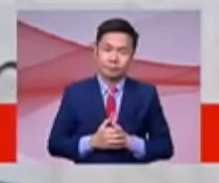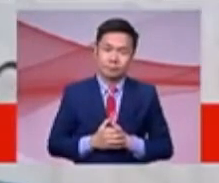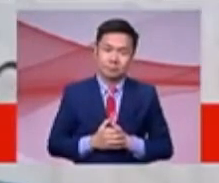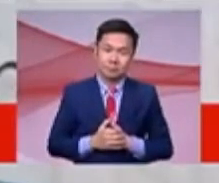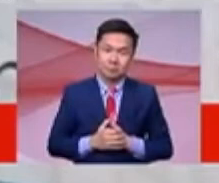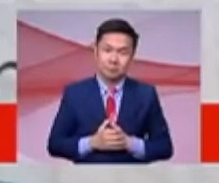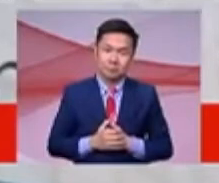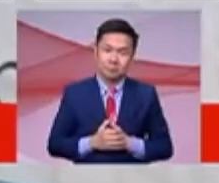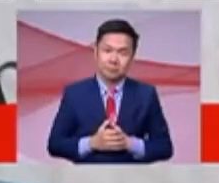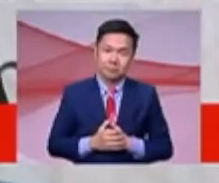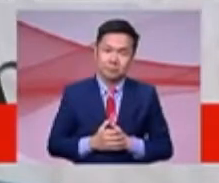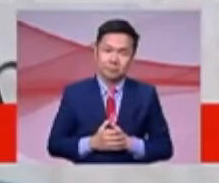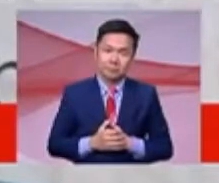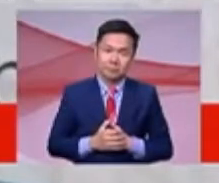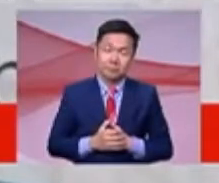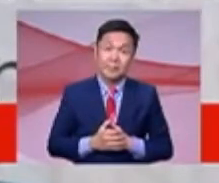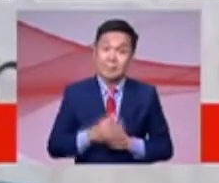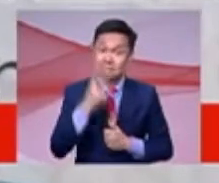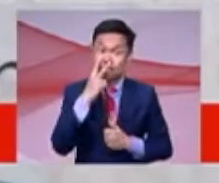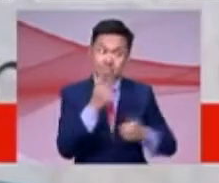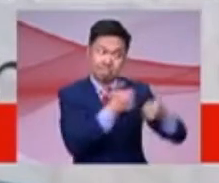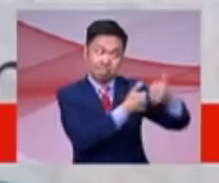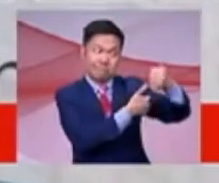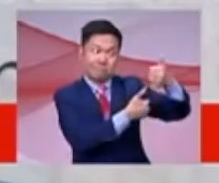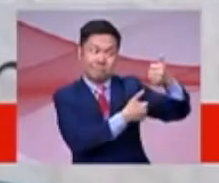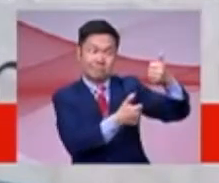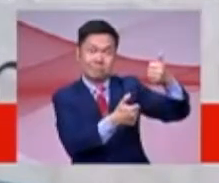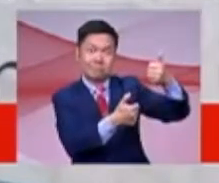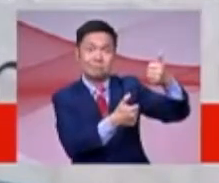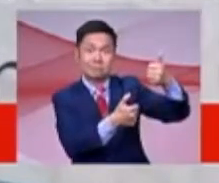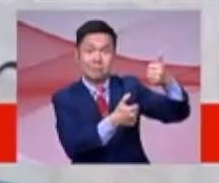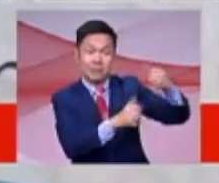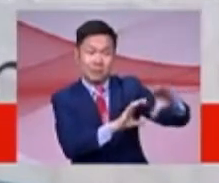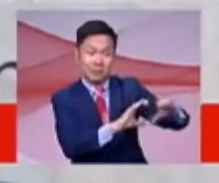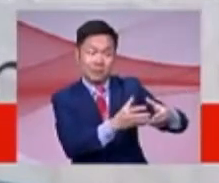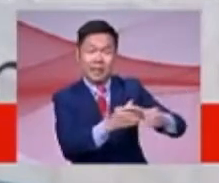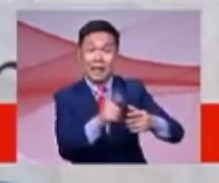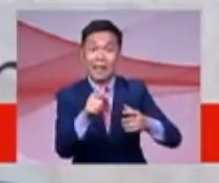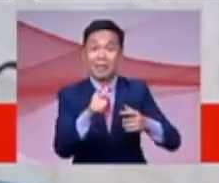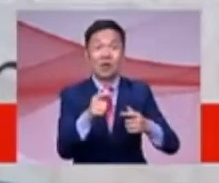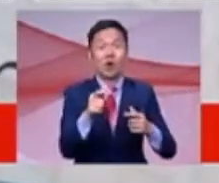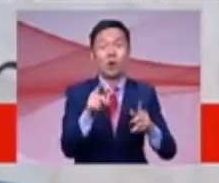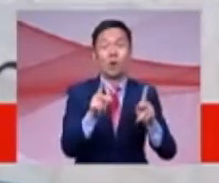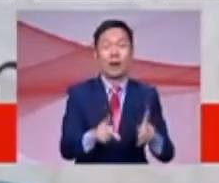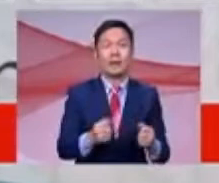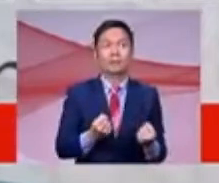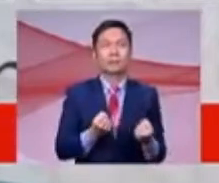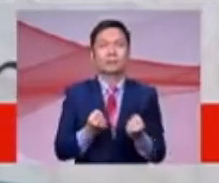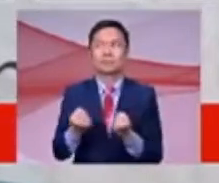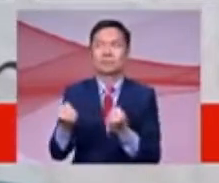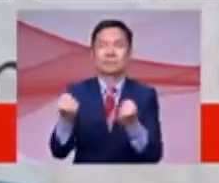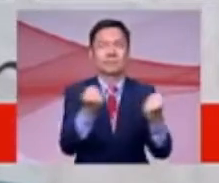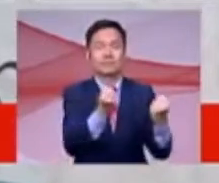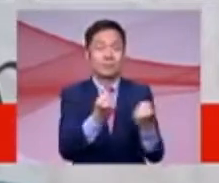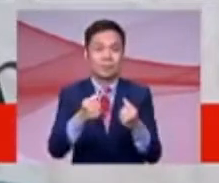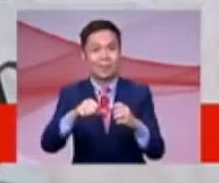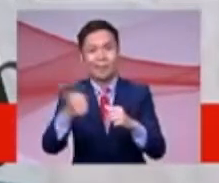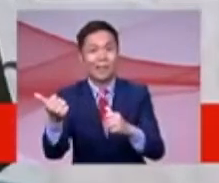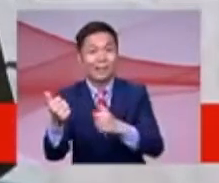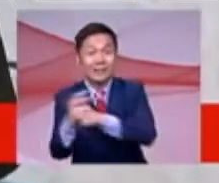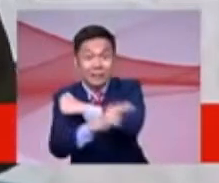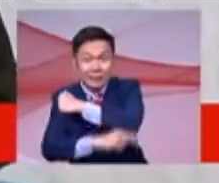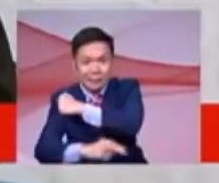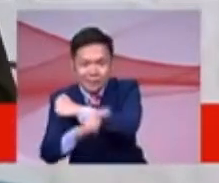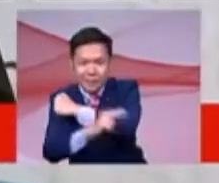kita lihat, kita dimaklumkan, iaitu kluster-kluster rentas negeri bermula pada 7